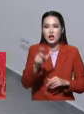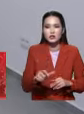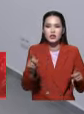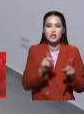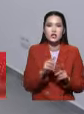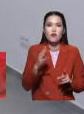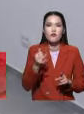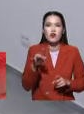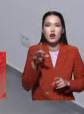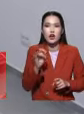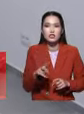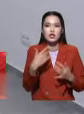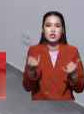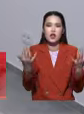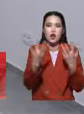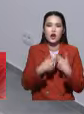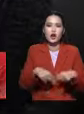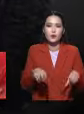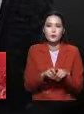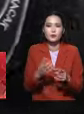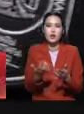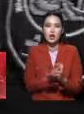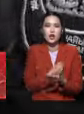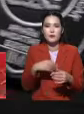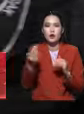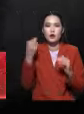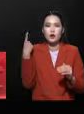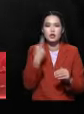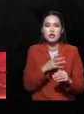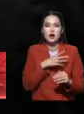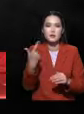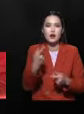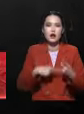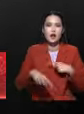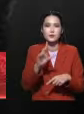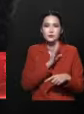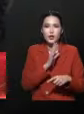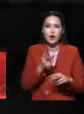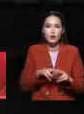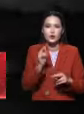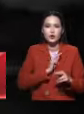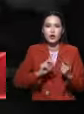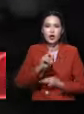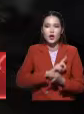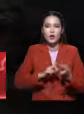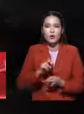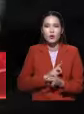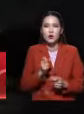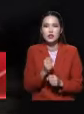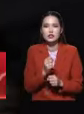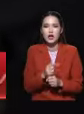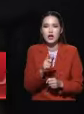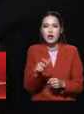трансвестит жезөкшелікпен қомақты қаржы табу үшін өткен аптада Атырауға арнайы келген. Ақша жинап жынысын өзгертуге ота жасайтын